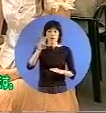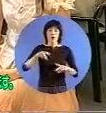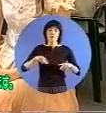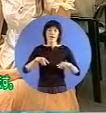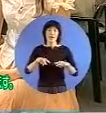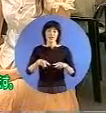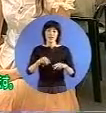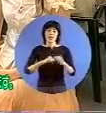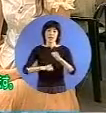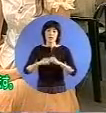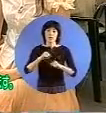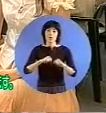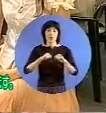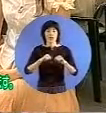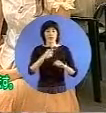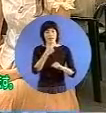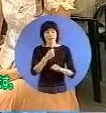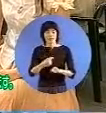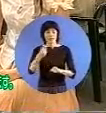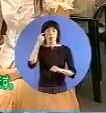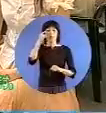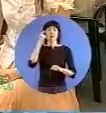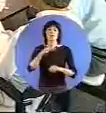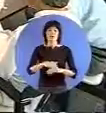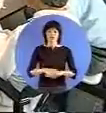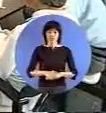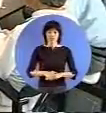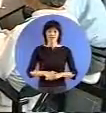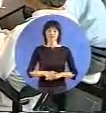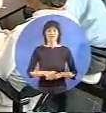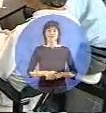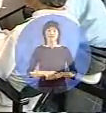展していきたいなとは思っているところなんですけど。